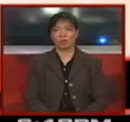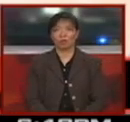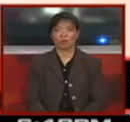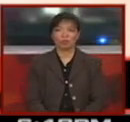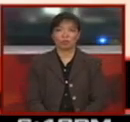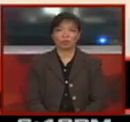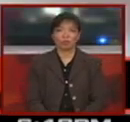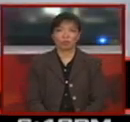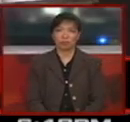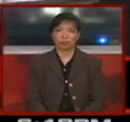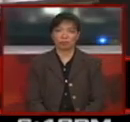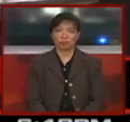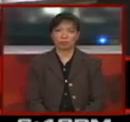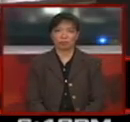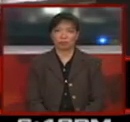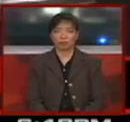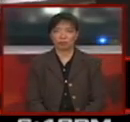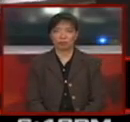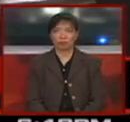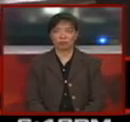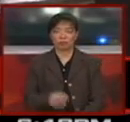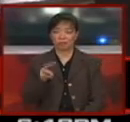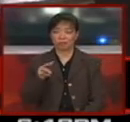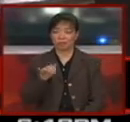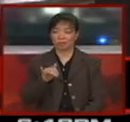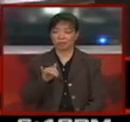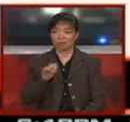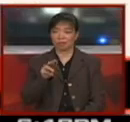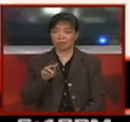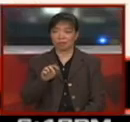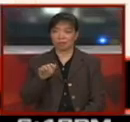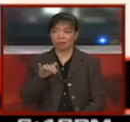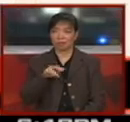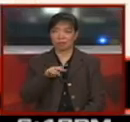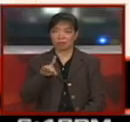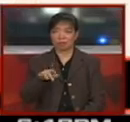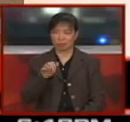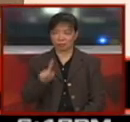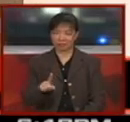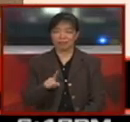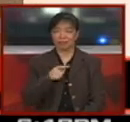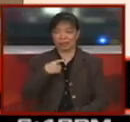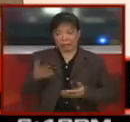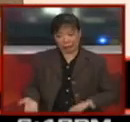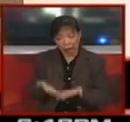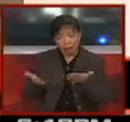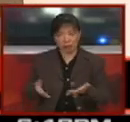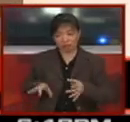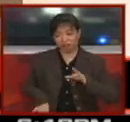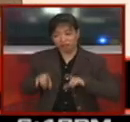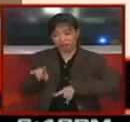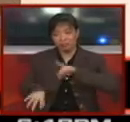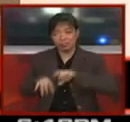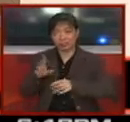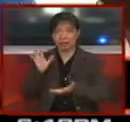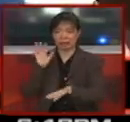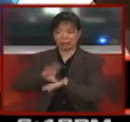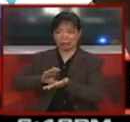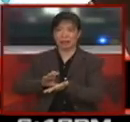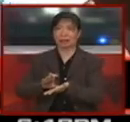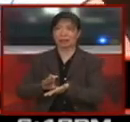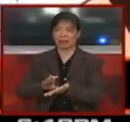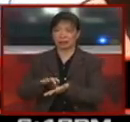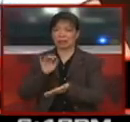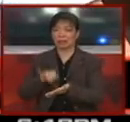sektor. Dagdag pa ng Maynilad sa pangiikayat ng mga investor at mauhusay na empleyado rin daw na pupunta